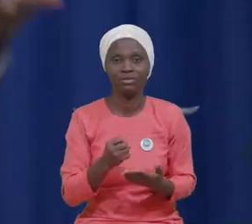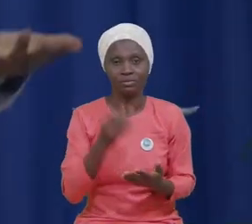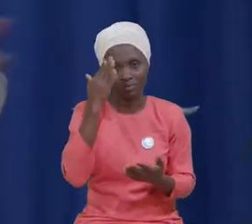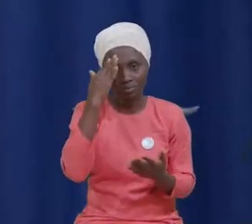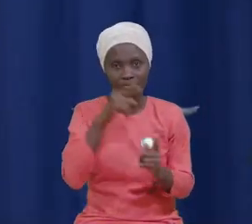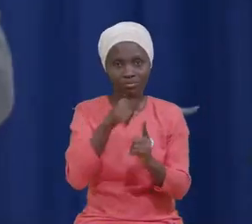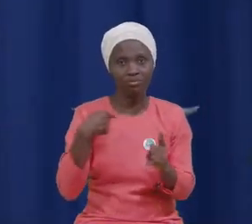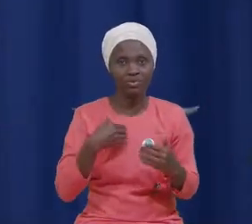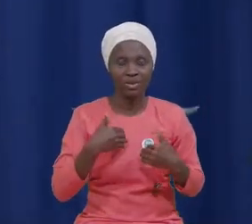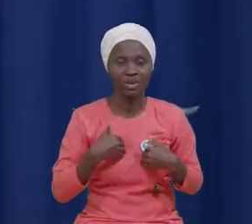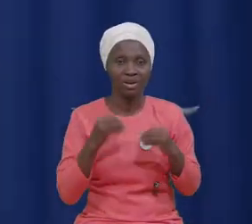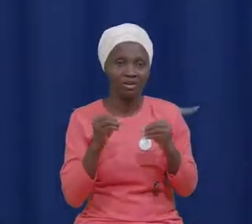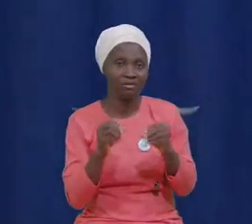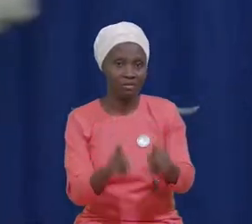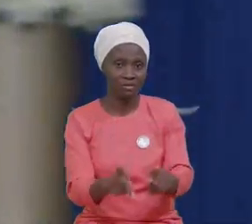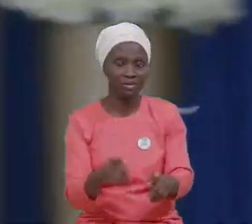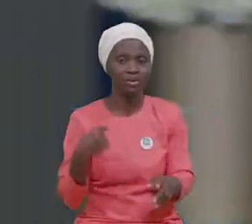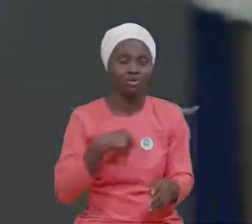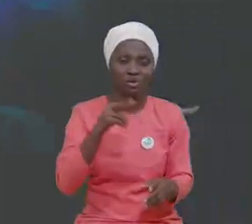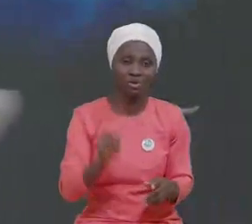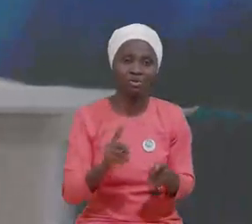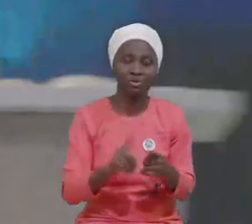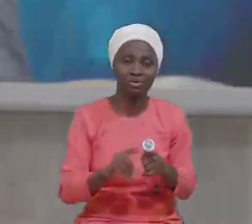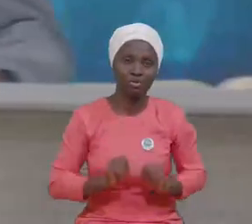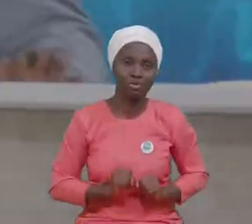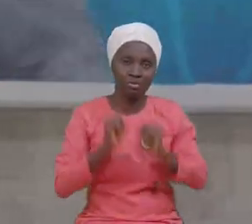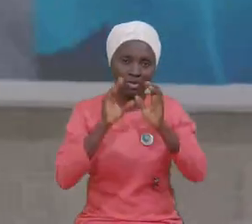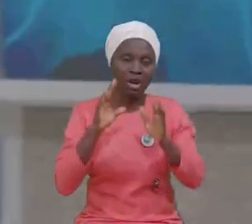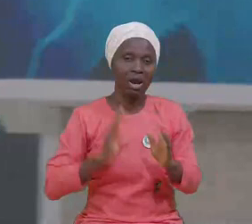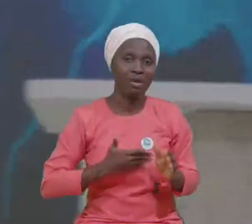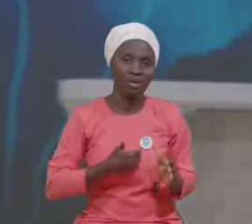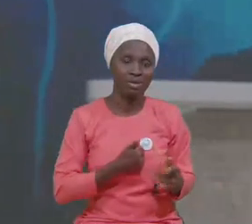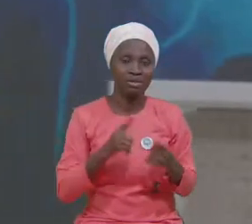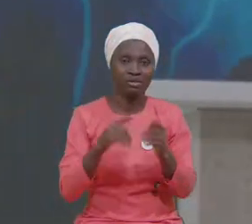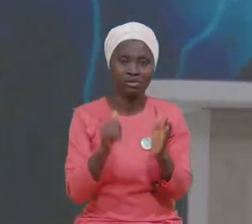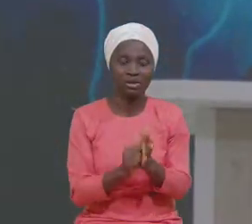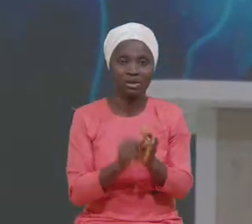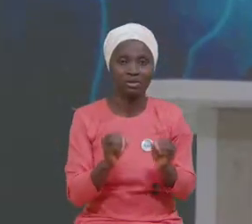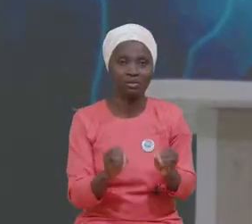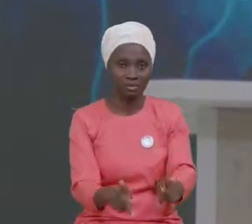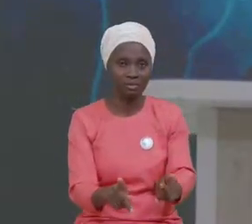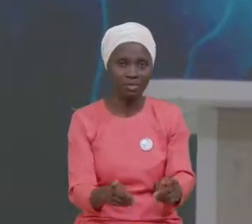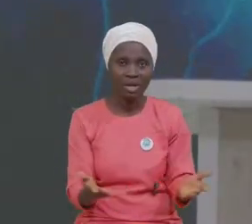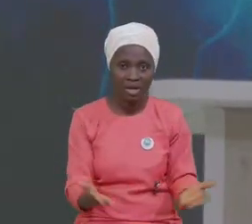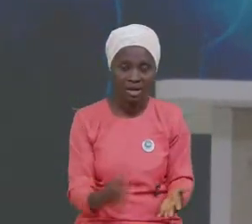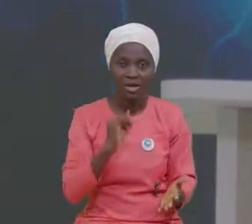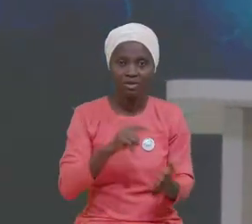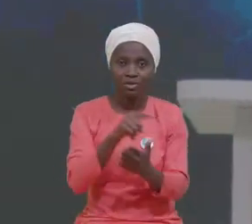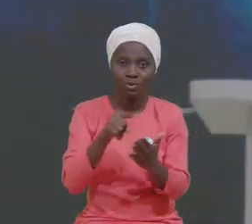privilège, nous devons nous engager à ce privilège. Voici ce que Dieu a